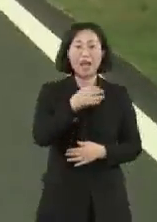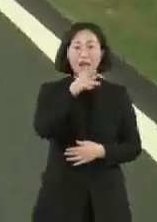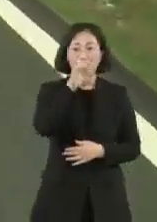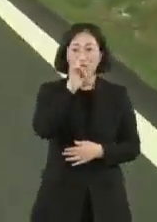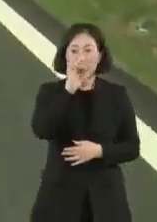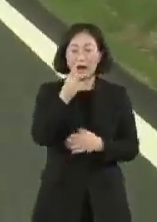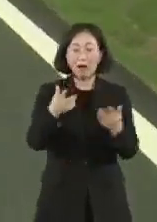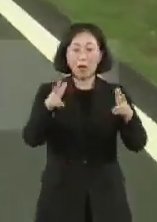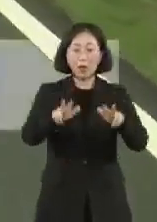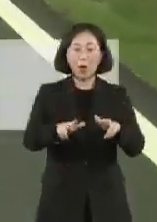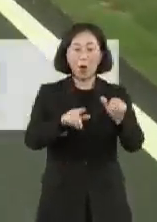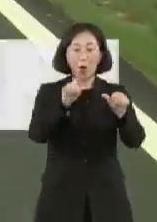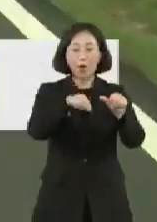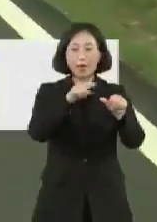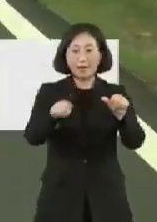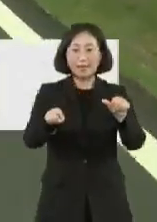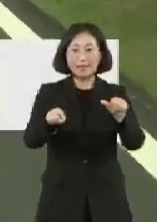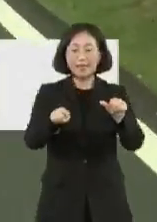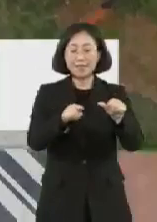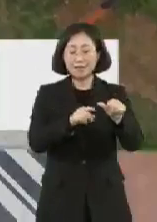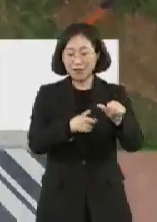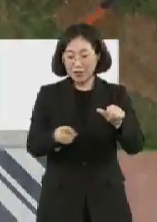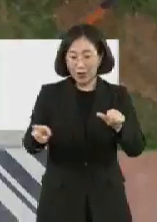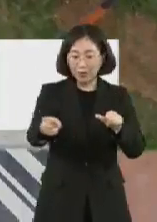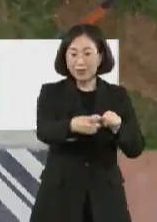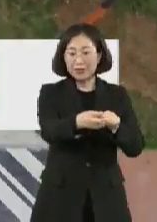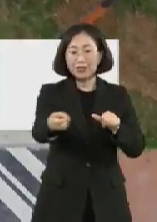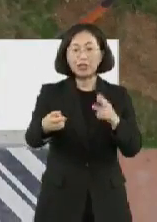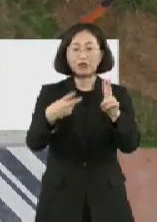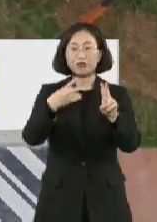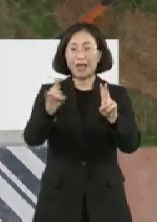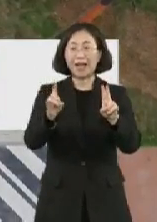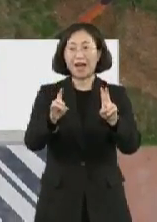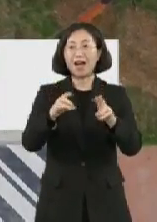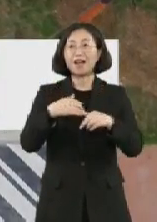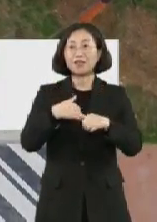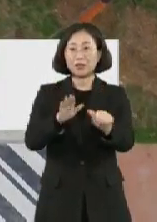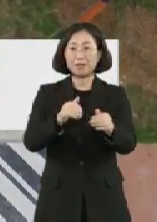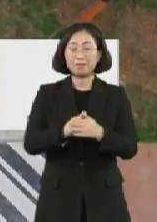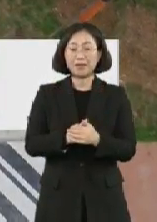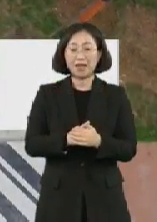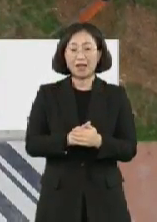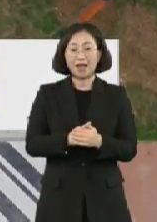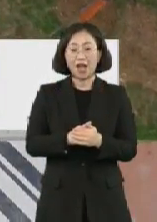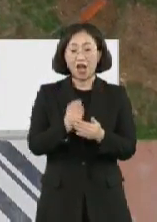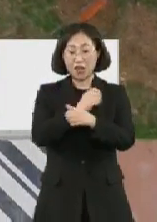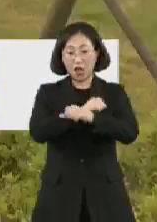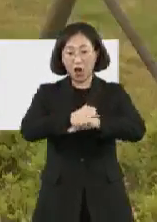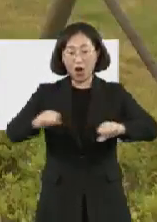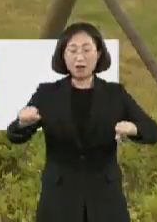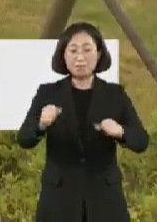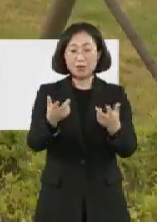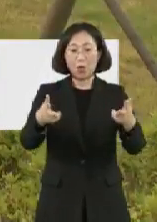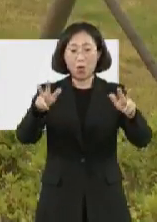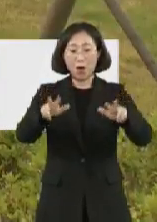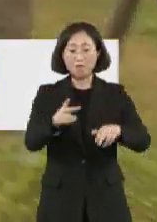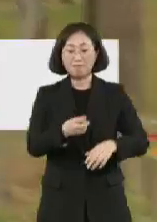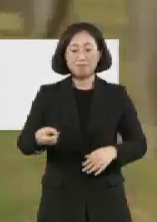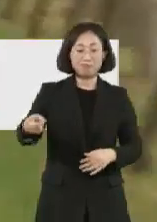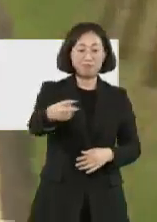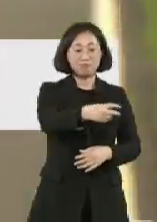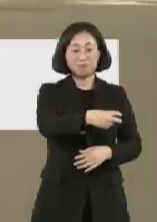중앙공원에서는 5인승 관광 자율주행 셔틀 2대가 투입돼 있습니다. 이용객들이 넓은 공원을 유람하듯 즐기게 한